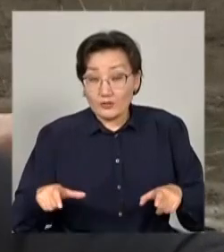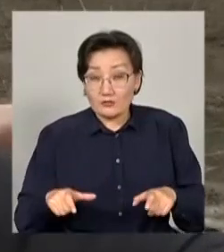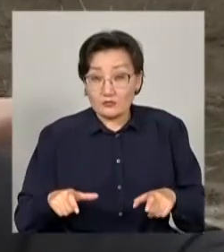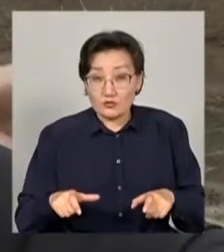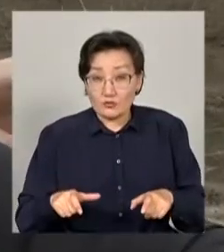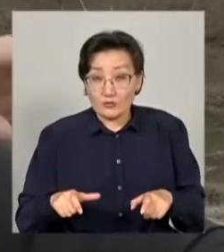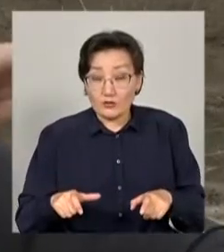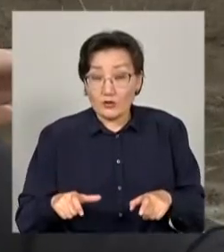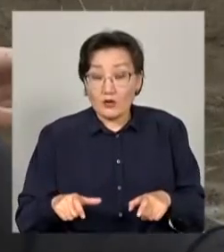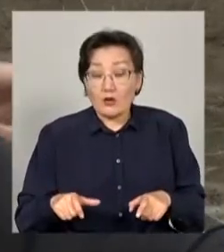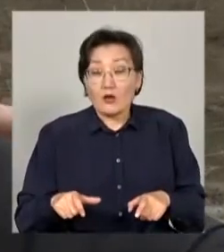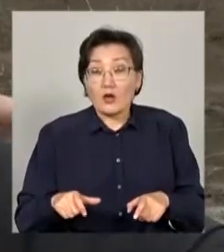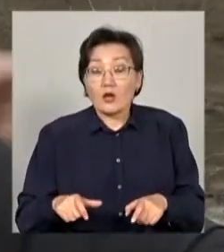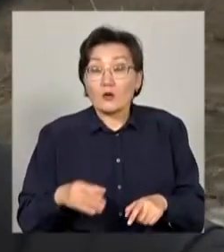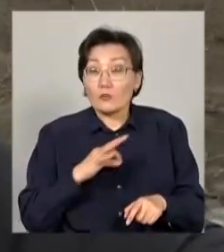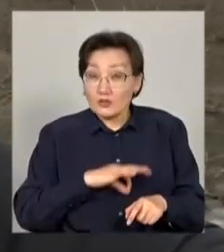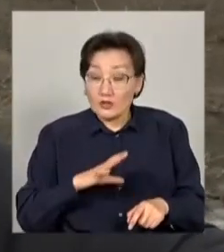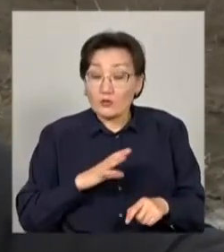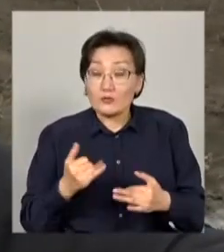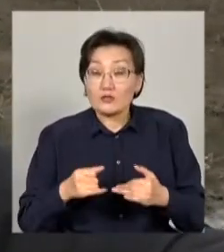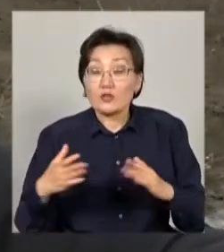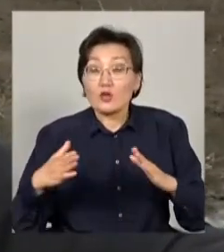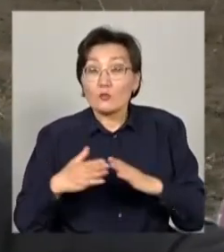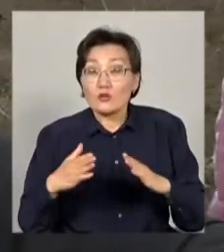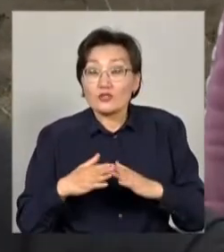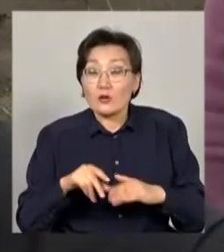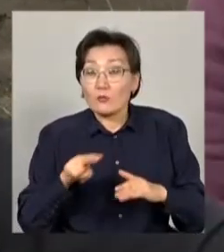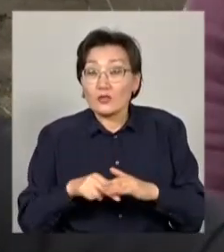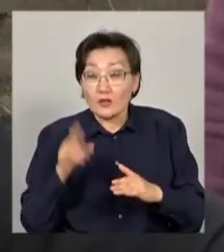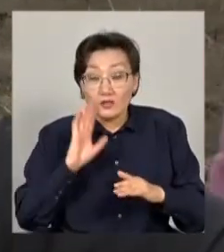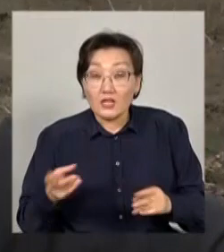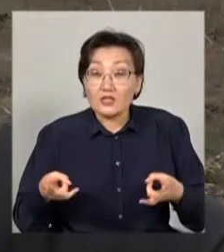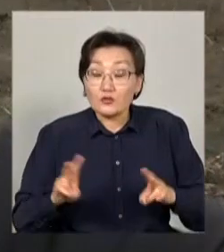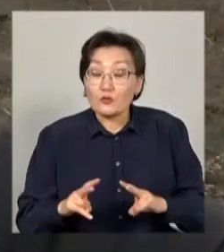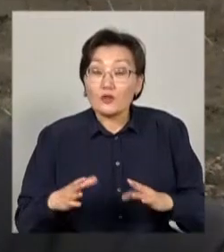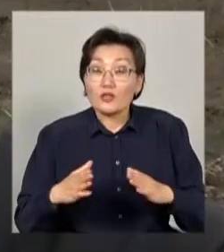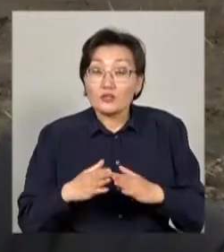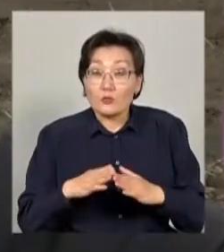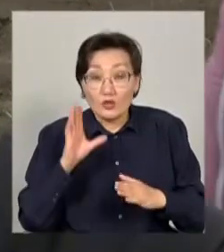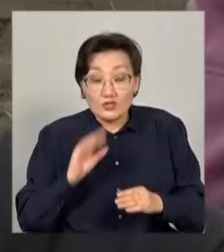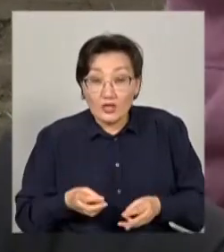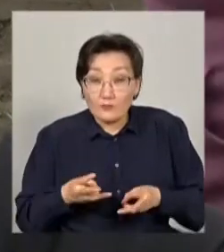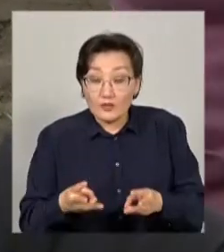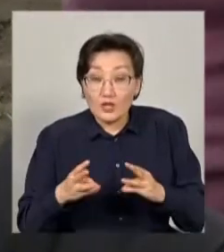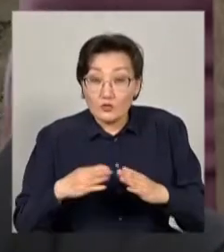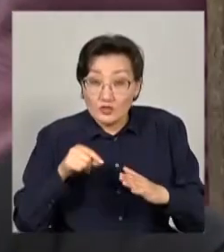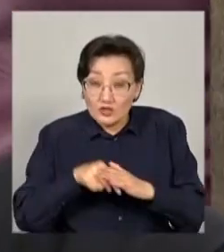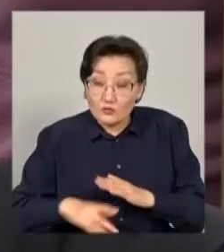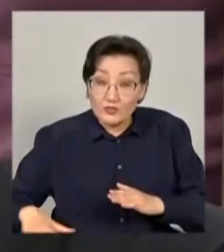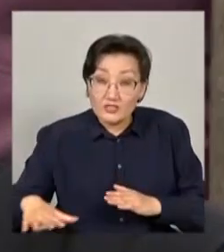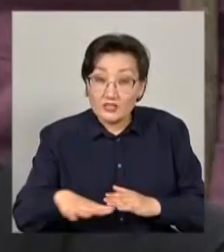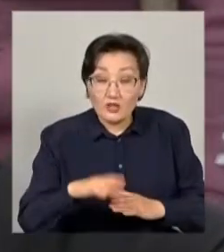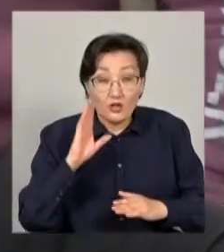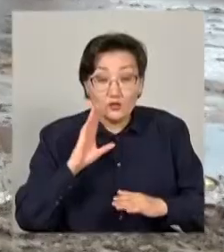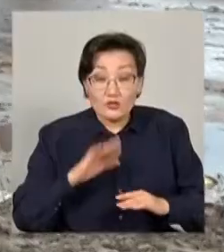жақсылық болды. А енді қалған жақтағы мына үйі батып кетті. Мына жақта мына жердегі үйіне су кіріп кетіп, қорасына дейін суға батып